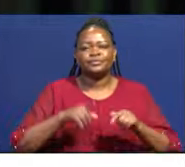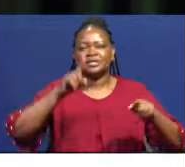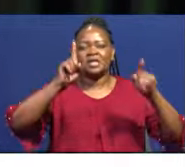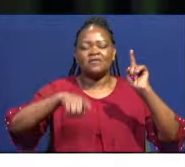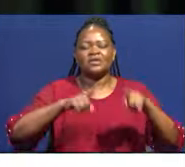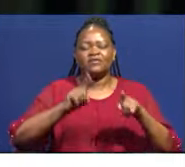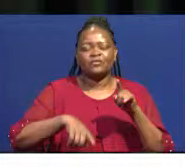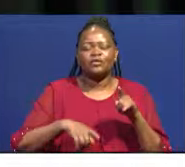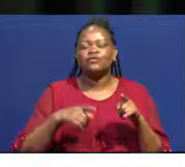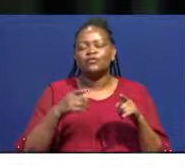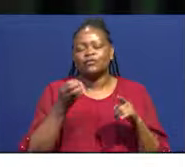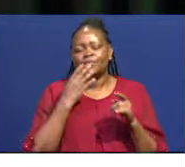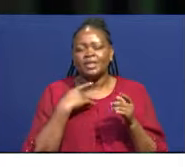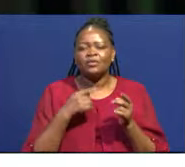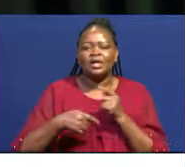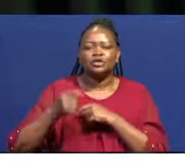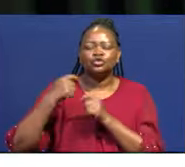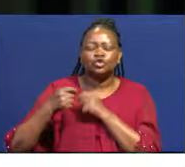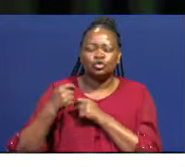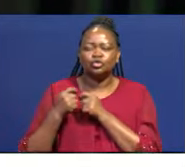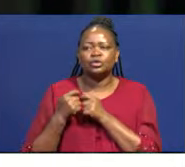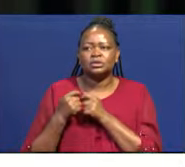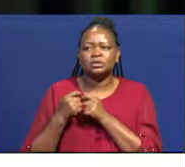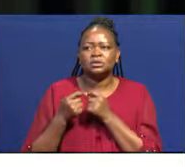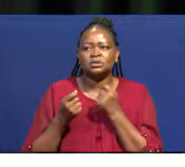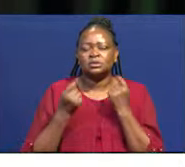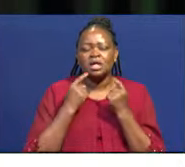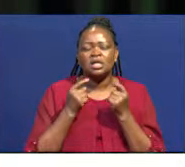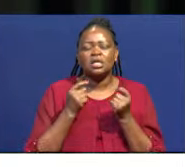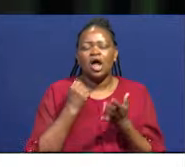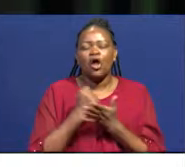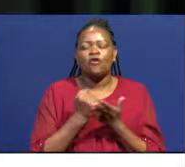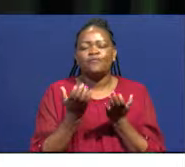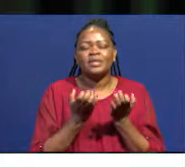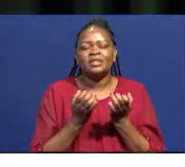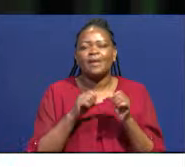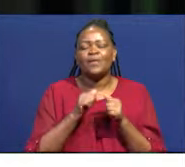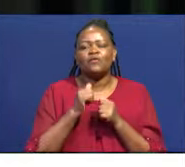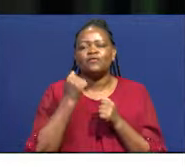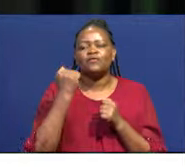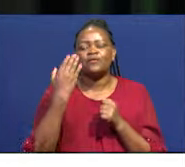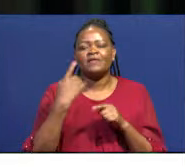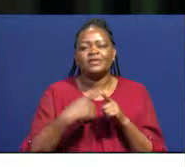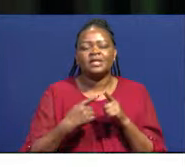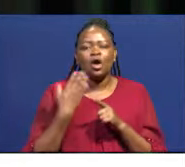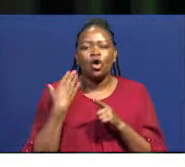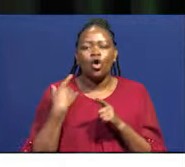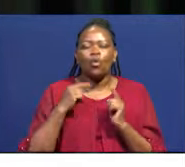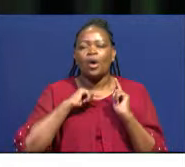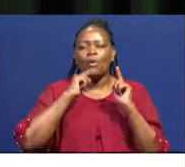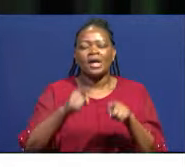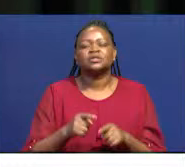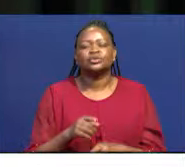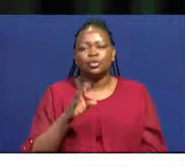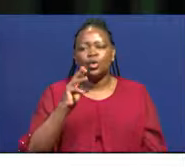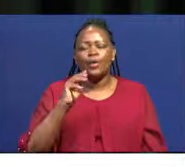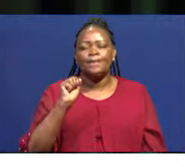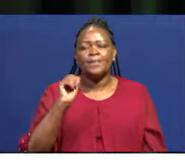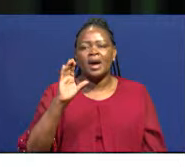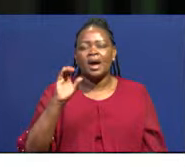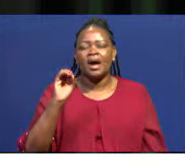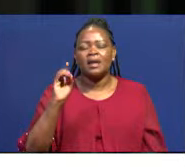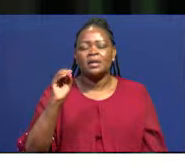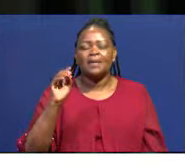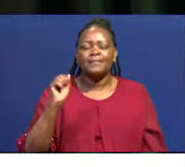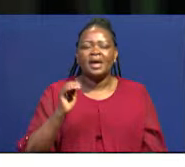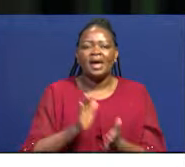our crop base, we are traditionally a tea and coffee business. About 5 years ago, we went in macadamia and avocado. Those are doing very